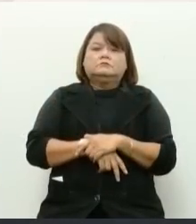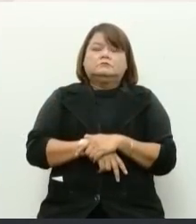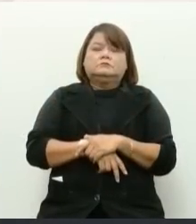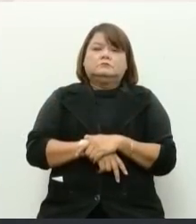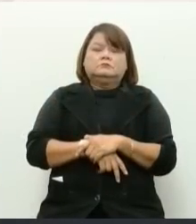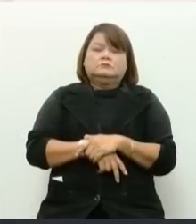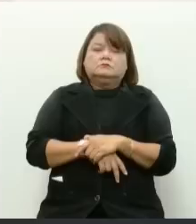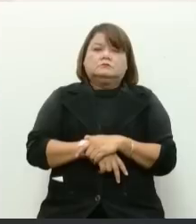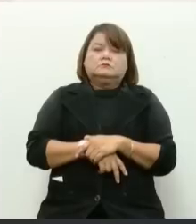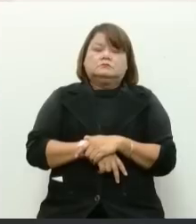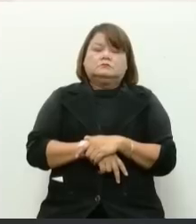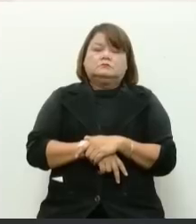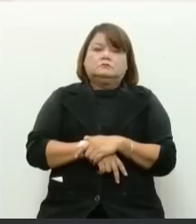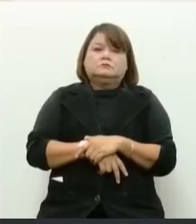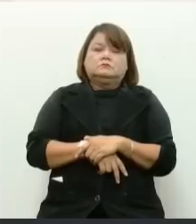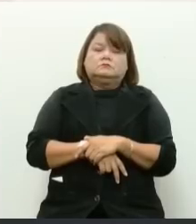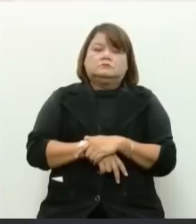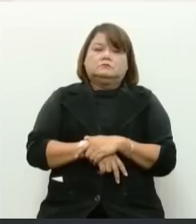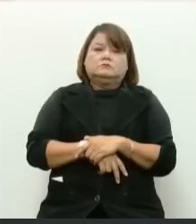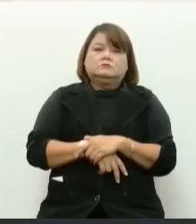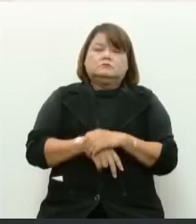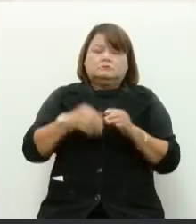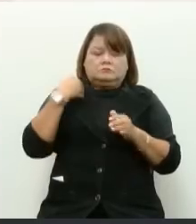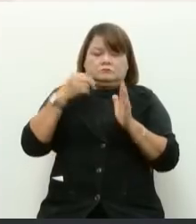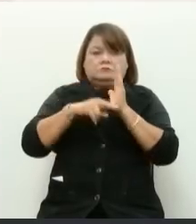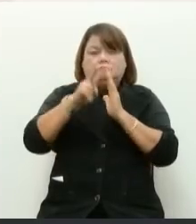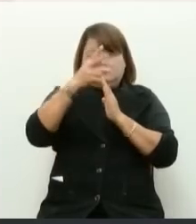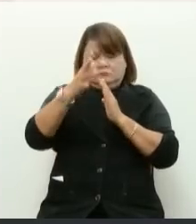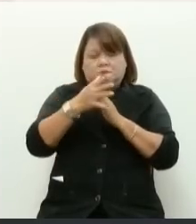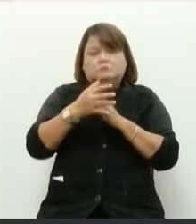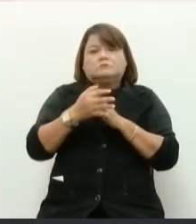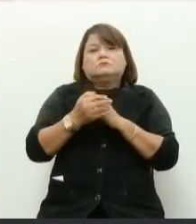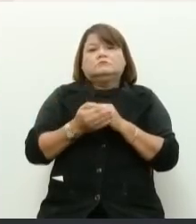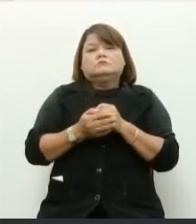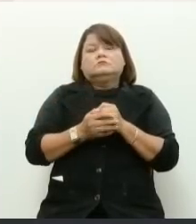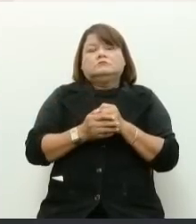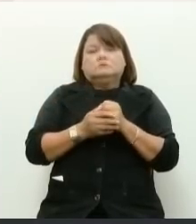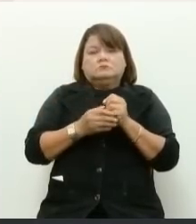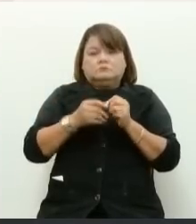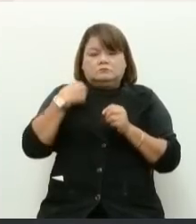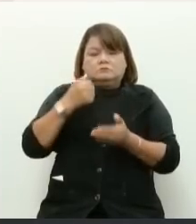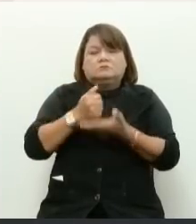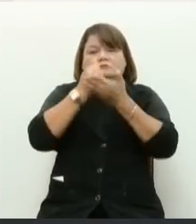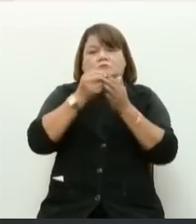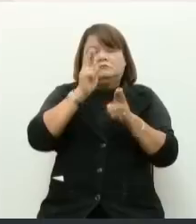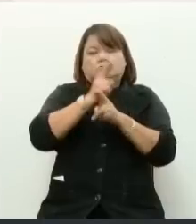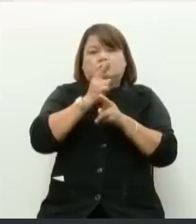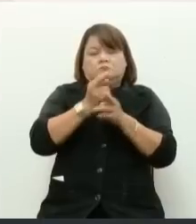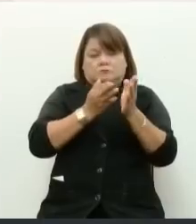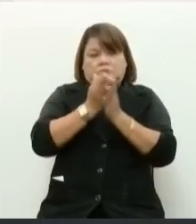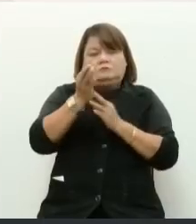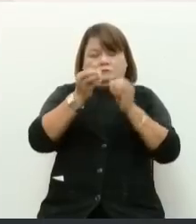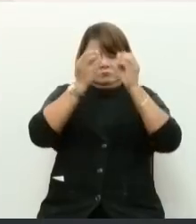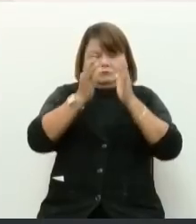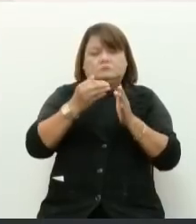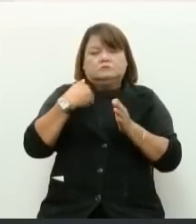าคเรียนที่1แล้วรักษาสิทธิ์สภาพได้มั้ยจริงๆแล้วแม่มันก็สิทธิ์มันก็คือถ้าไม่ผ่านแล้วก็พัฒนาใหม่